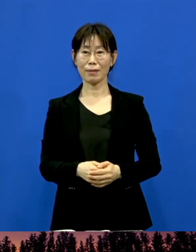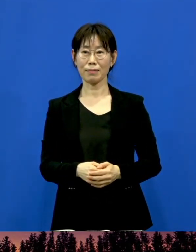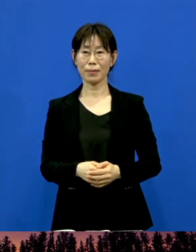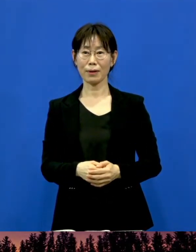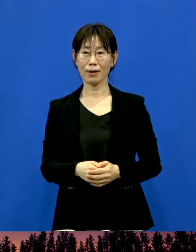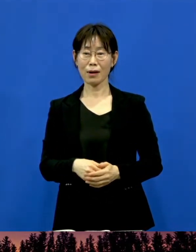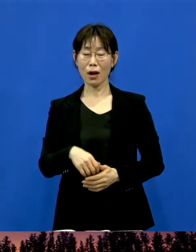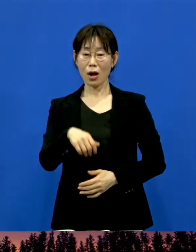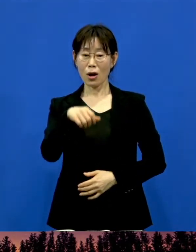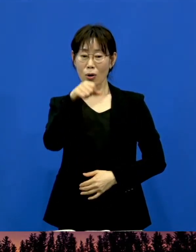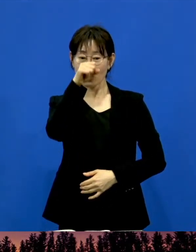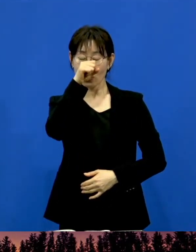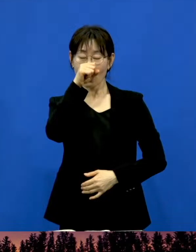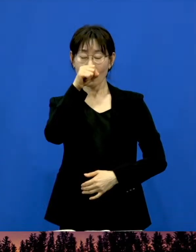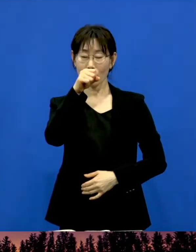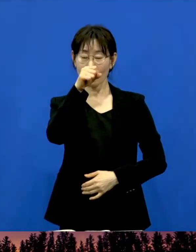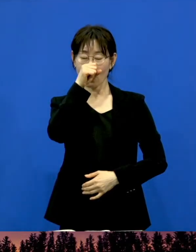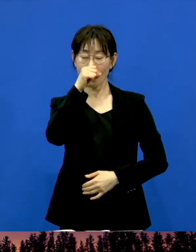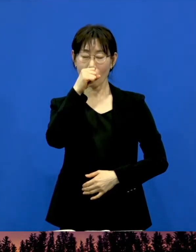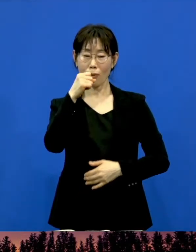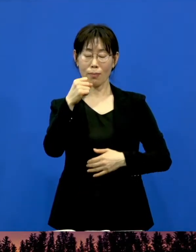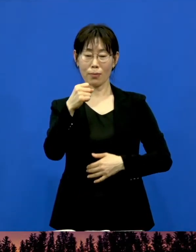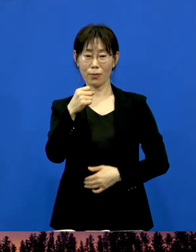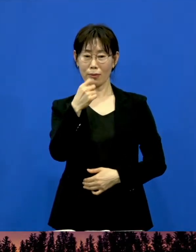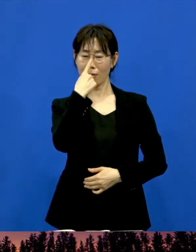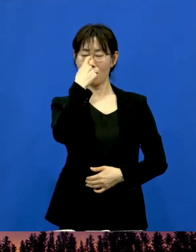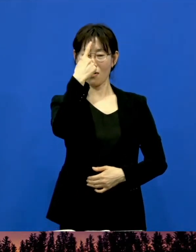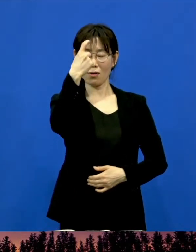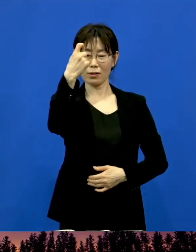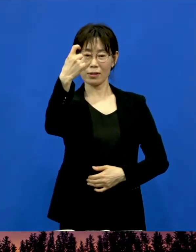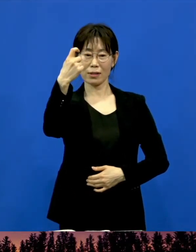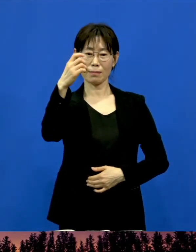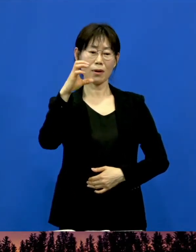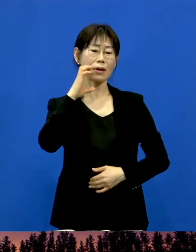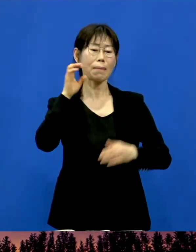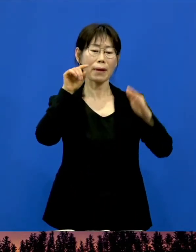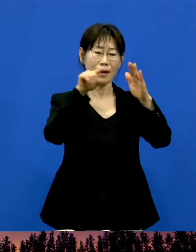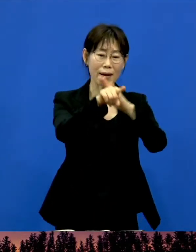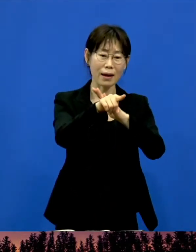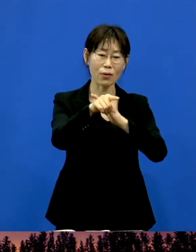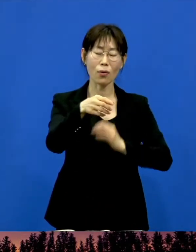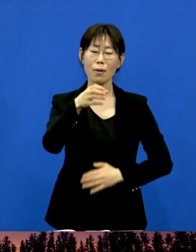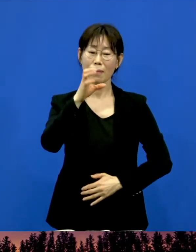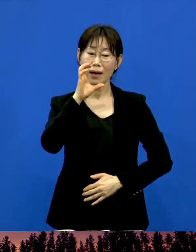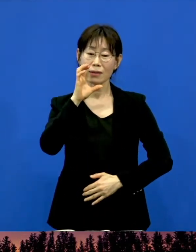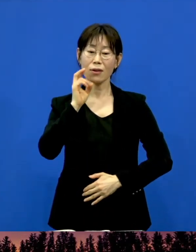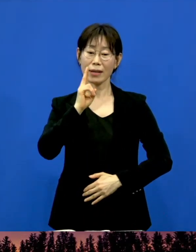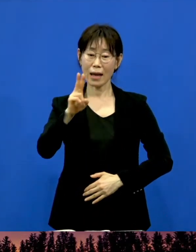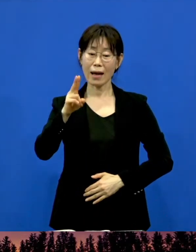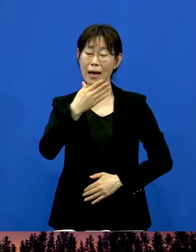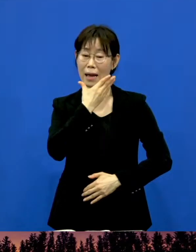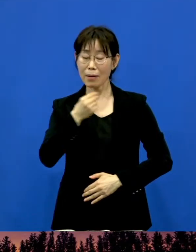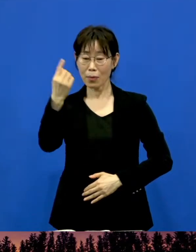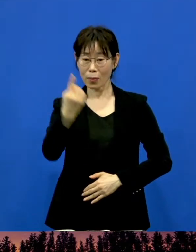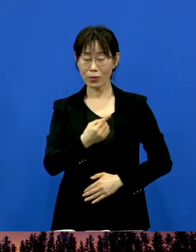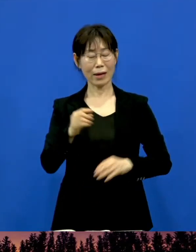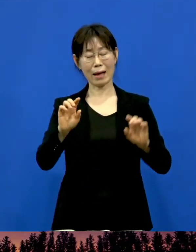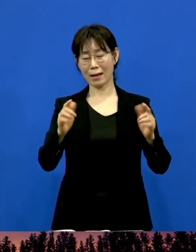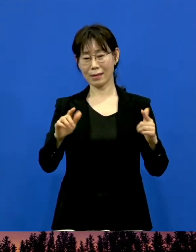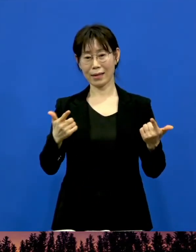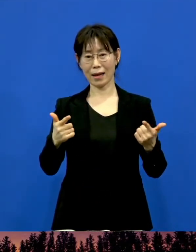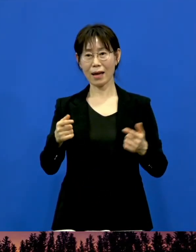좋은 걸 먹어야 만족하고 감사하고 행복한 게 아니에요. 지금 이 순간 whatever, 무엇이 주어지든 아주 작은 것